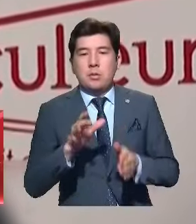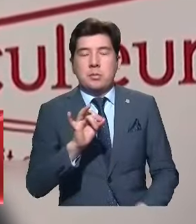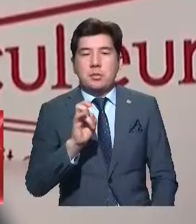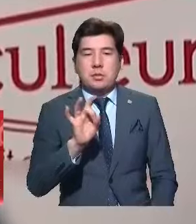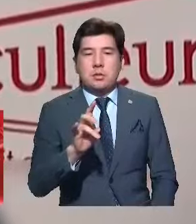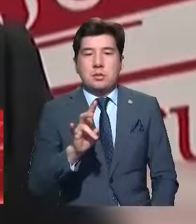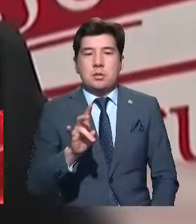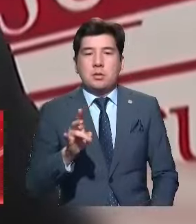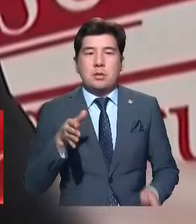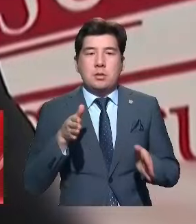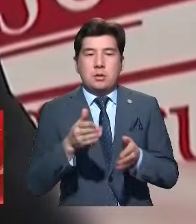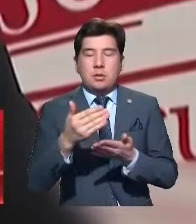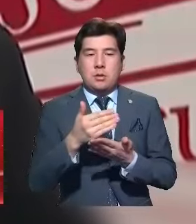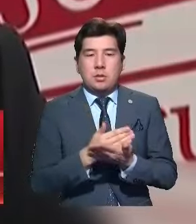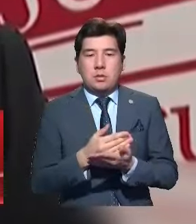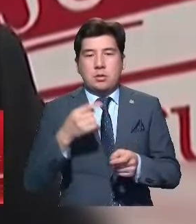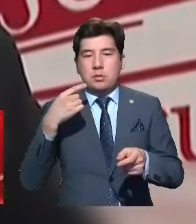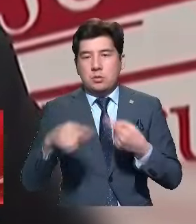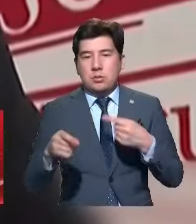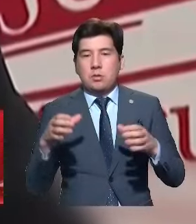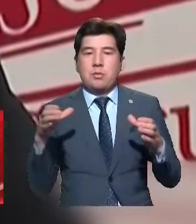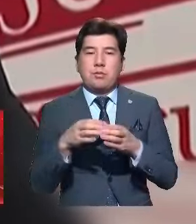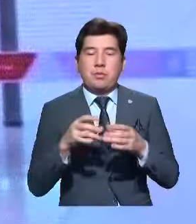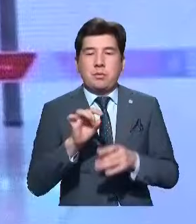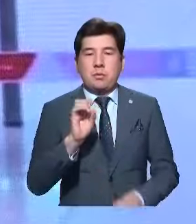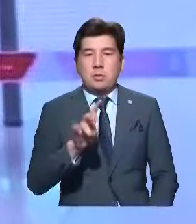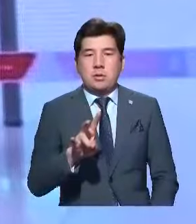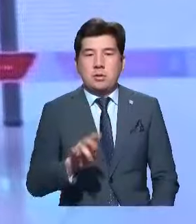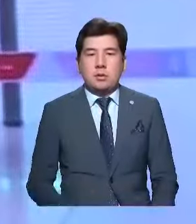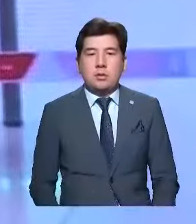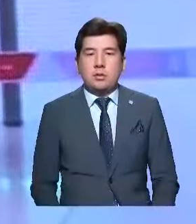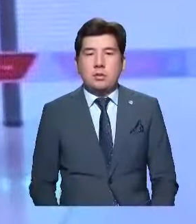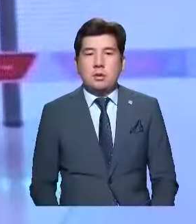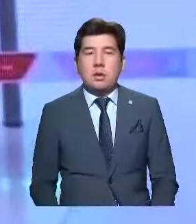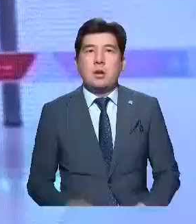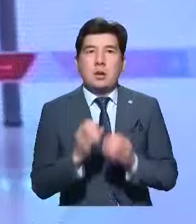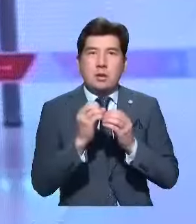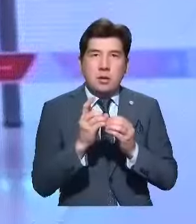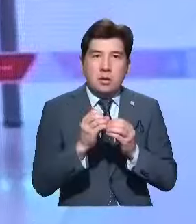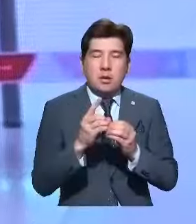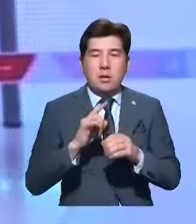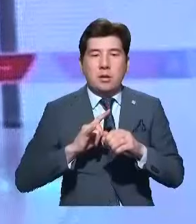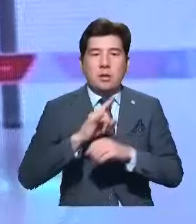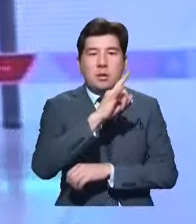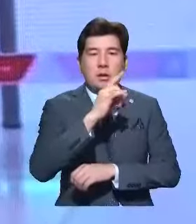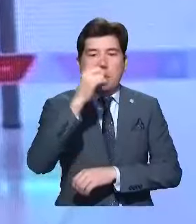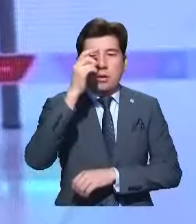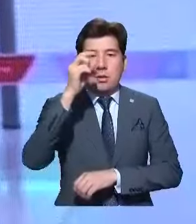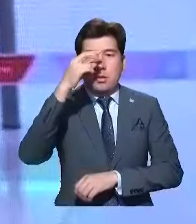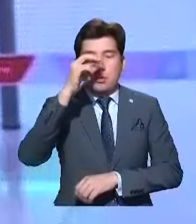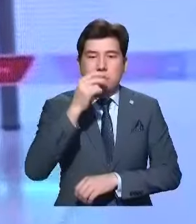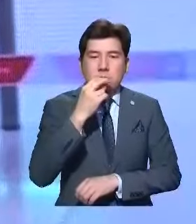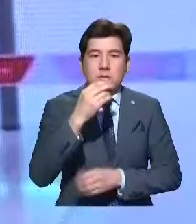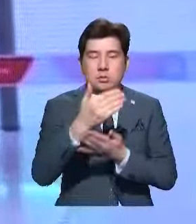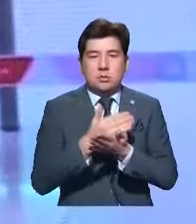представительства прекратить блокады и перейти к другой форме протестов. А в 11 аэропортах Германии тем временем масштабные